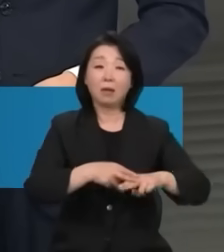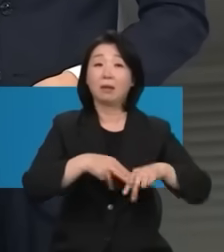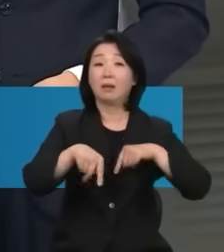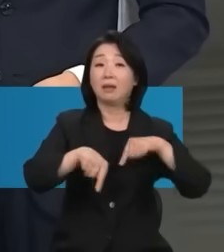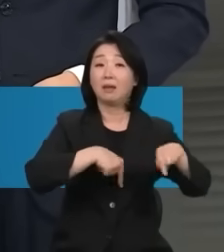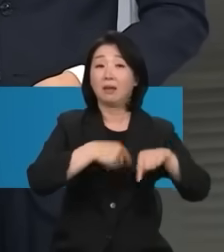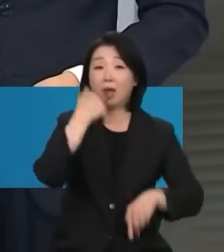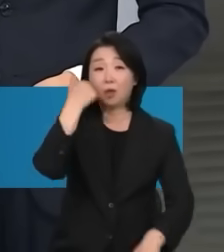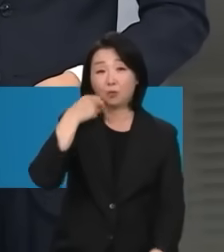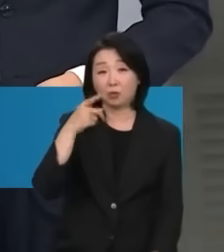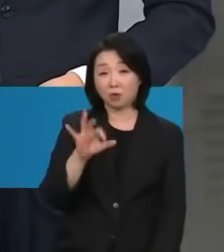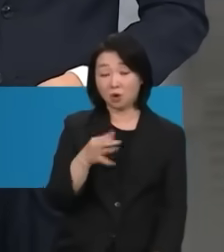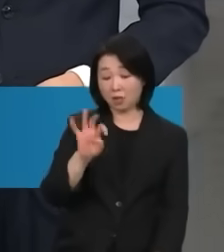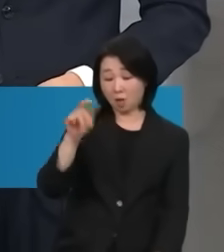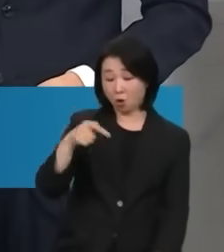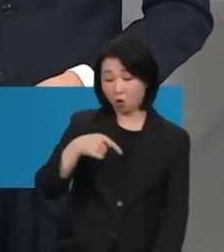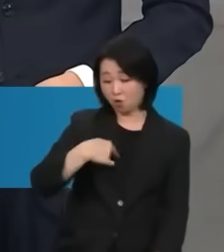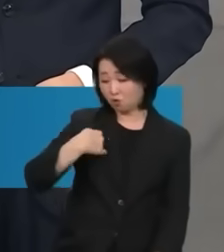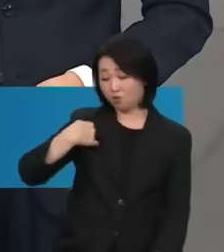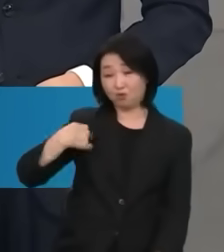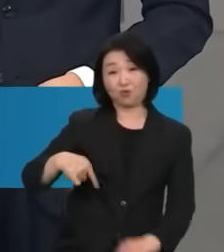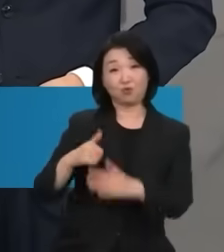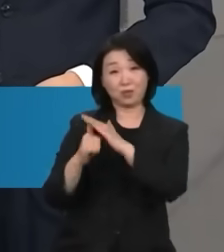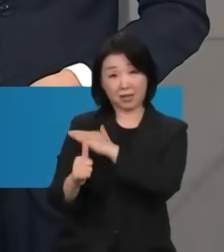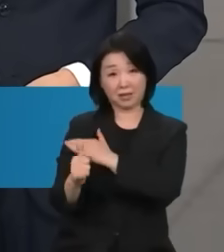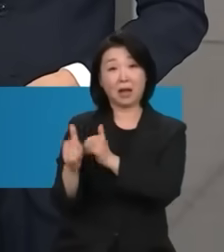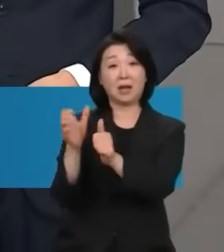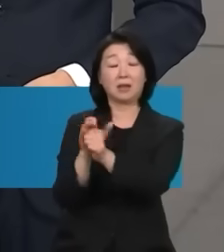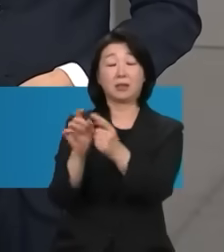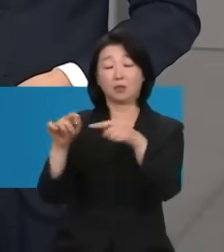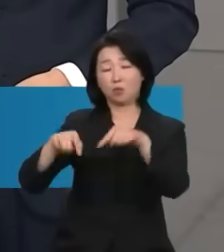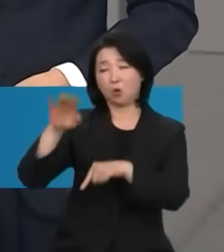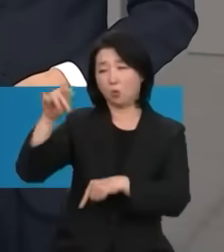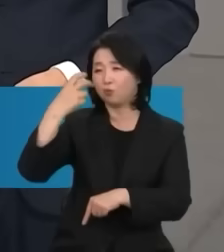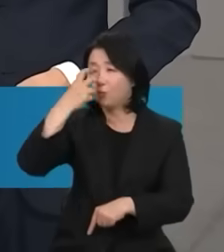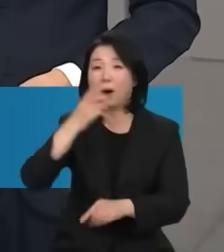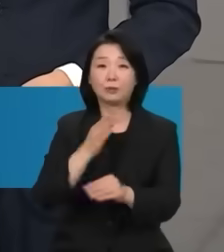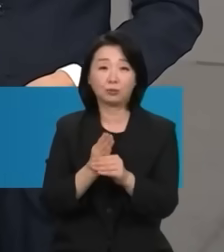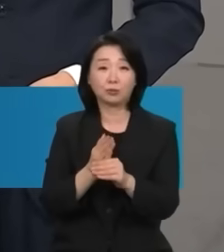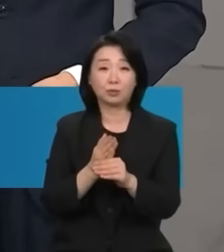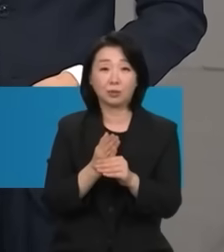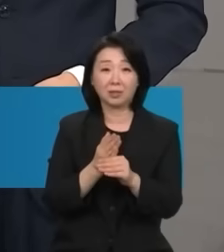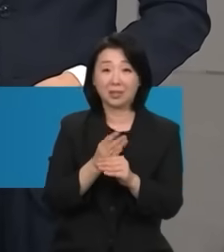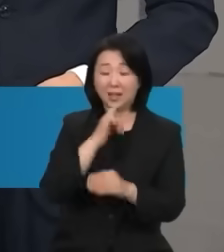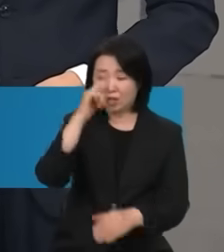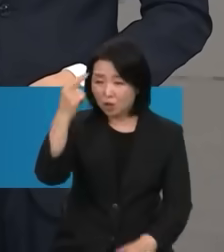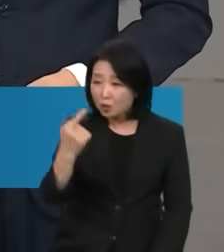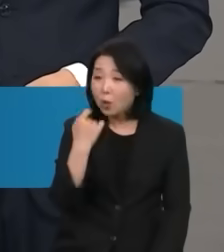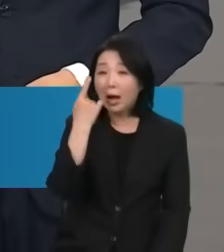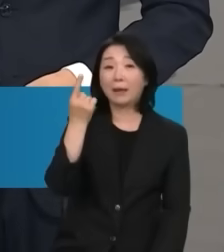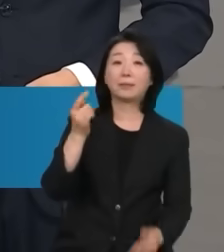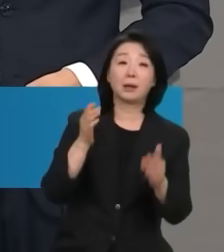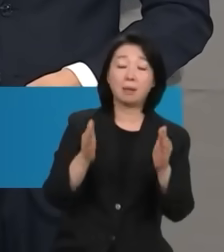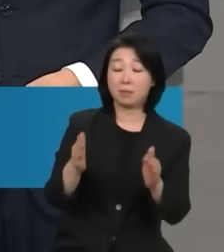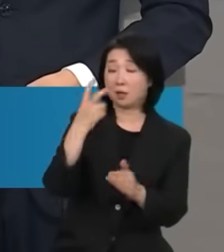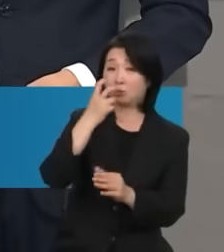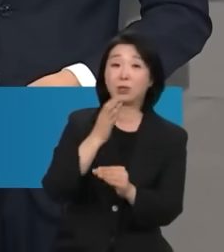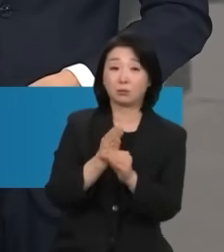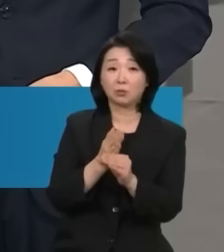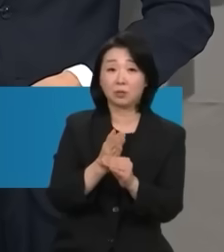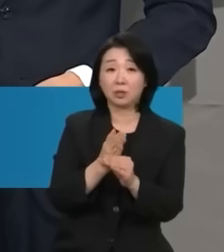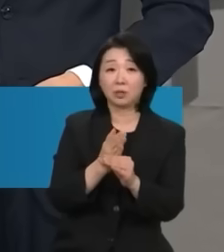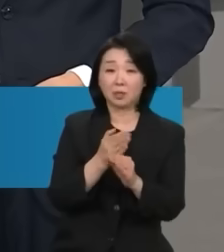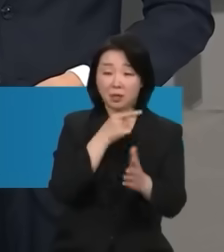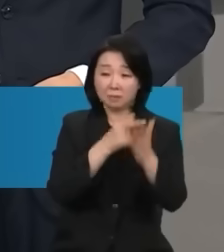불거진 정재호 주 중국 대사에 대해 외교부가 현지 조사에 나섰습니다. 신고가 들어온 지 한 달여 만인데 피해 주장이